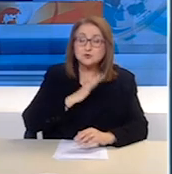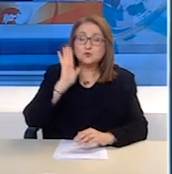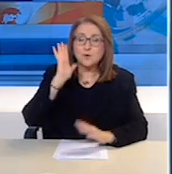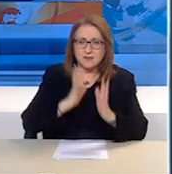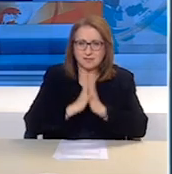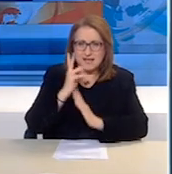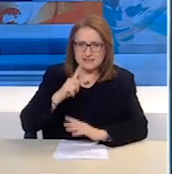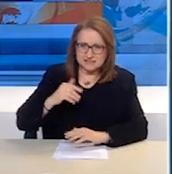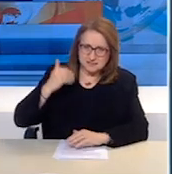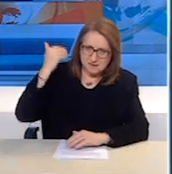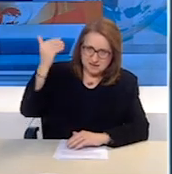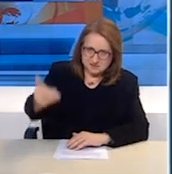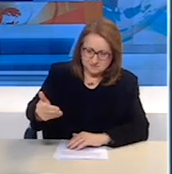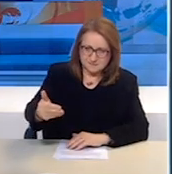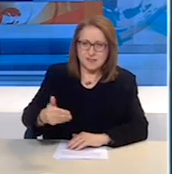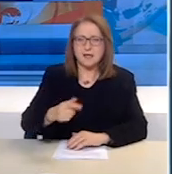σε 3-7 μέρες.